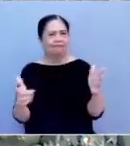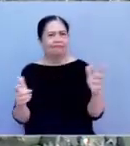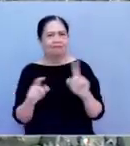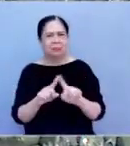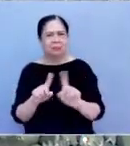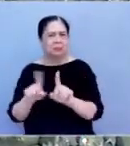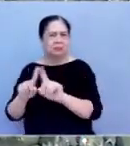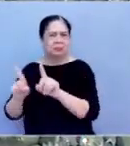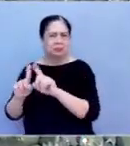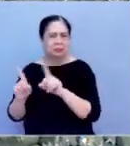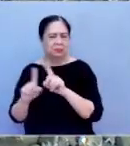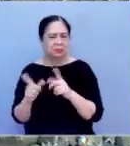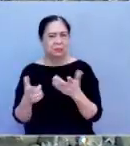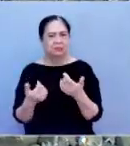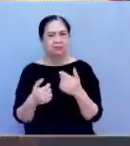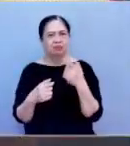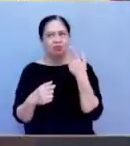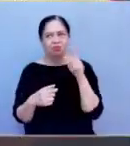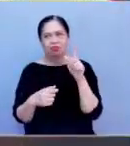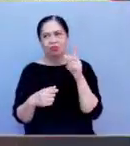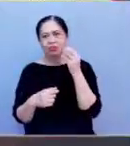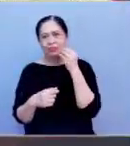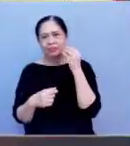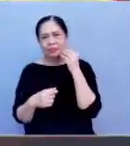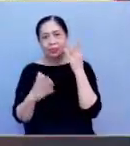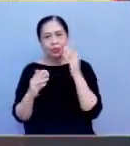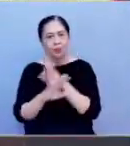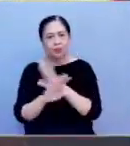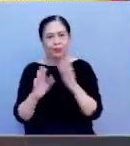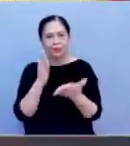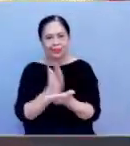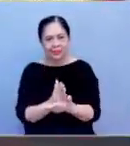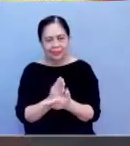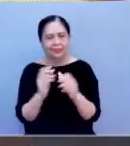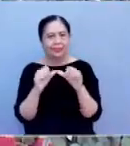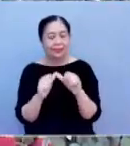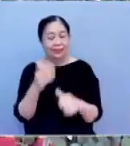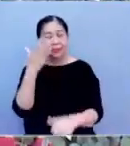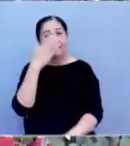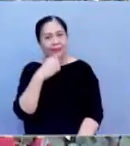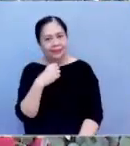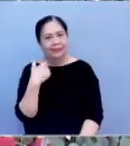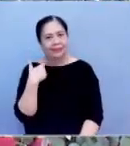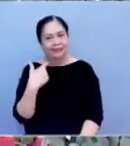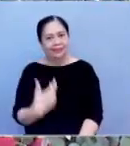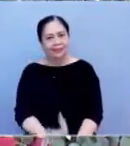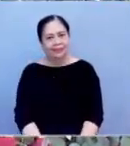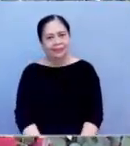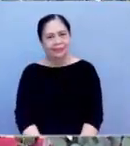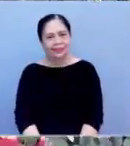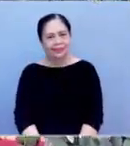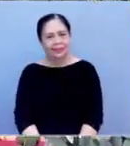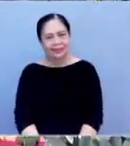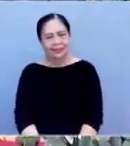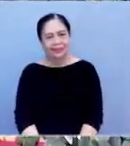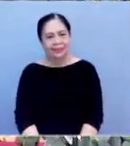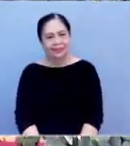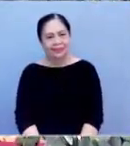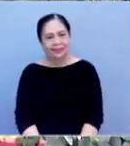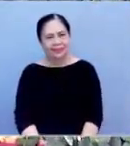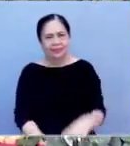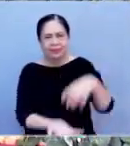ng pangtahanan. At sana ay huwag kang tumigil kasi ang ganda, may taste. Yes. Mm-hmm. Wait lang, anong base pala nito yung sa